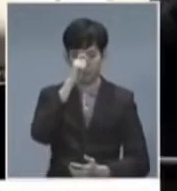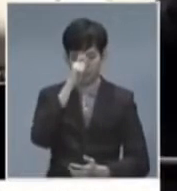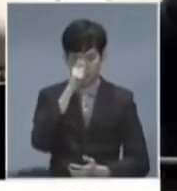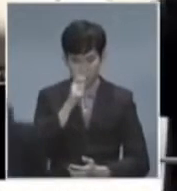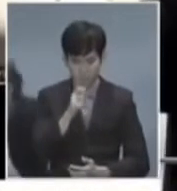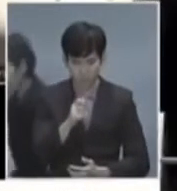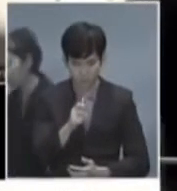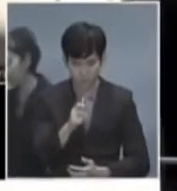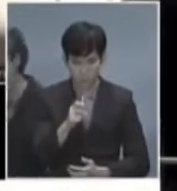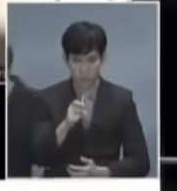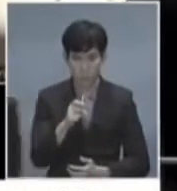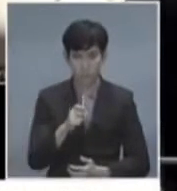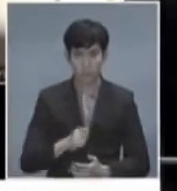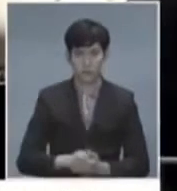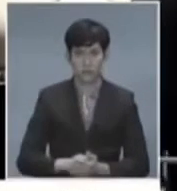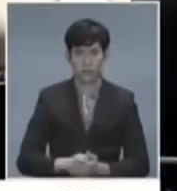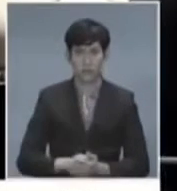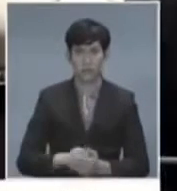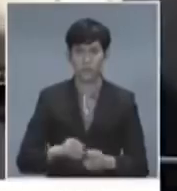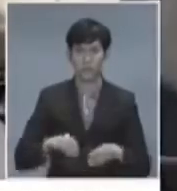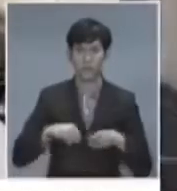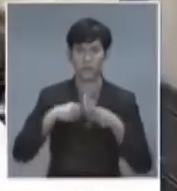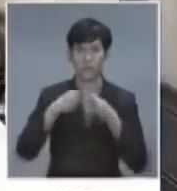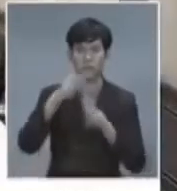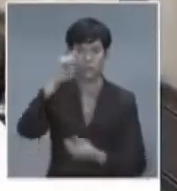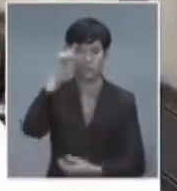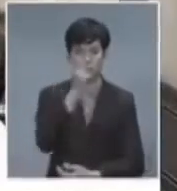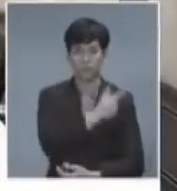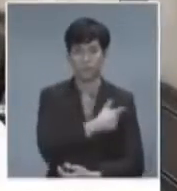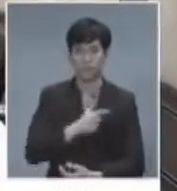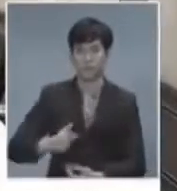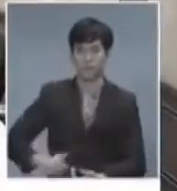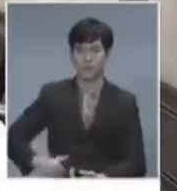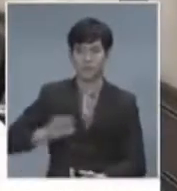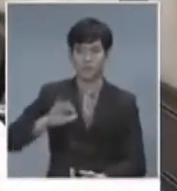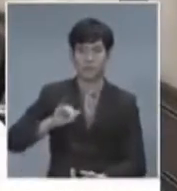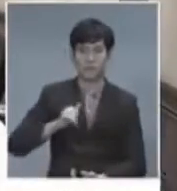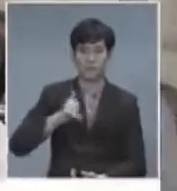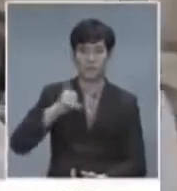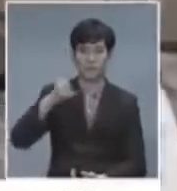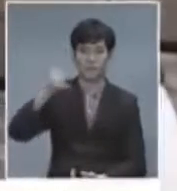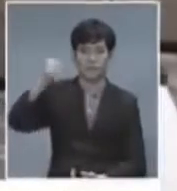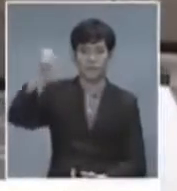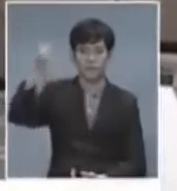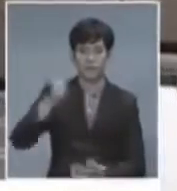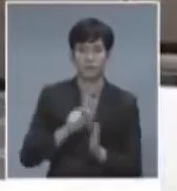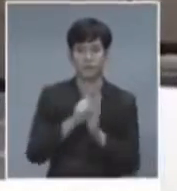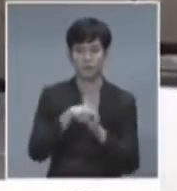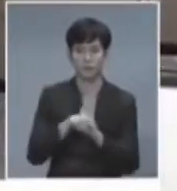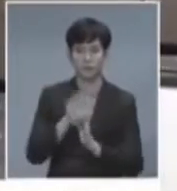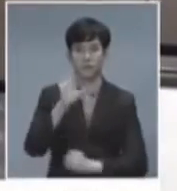ยส่งดวงพระวิญญาณพระองค์เสด็จสู่สวรรคาลัยเป็นเวลา9นาที